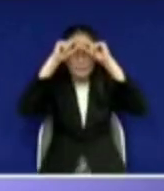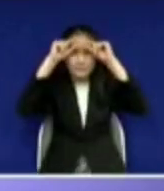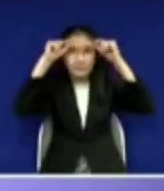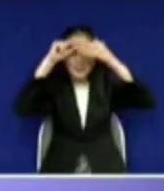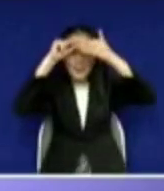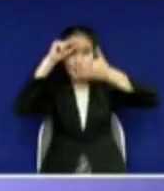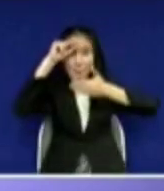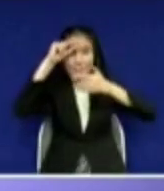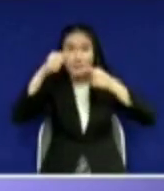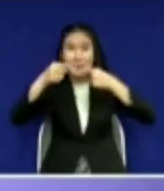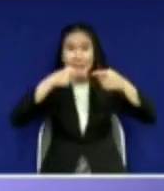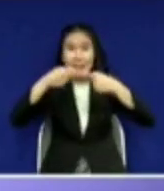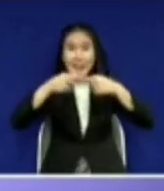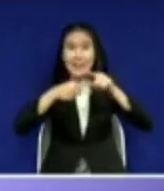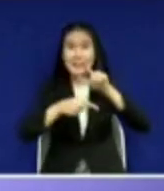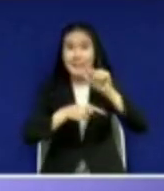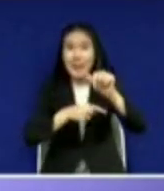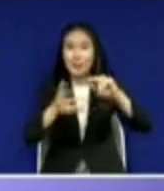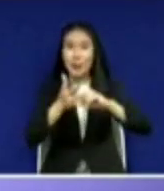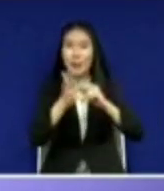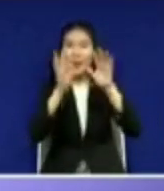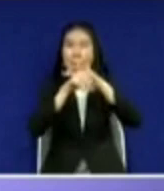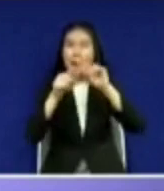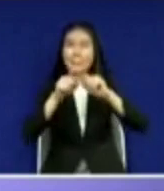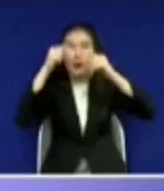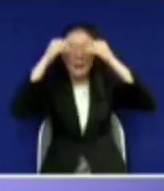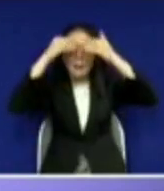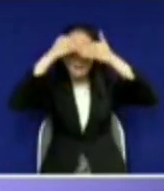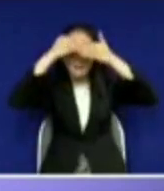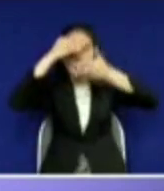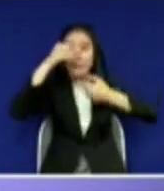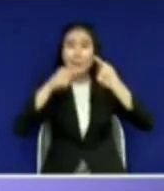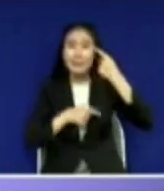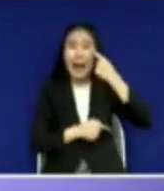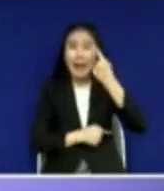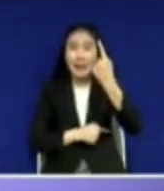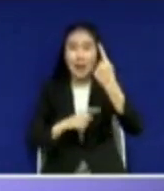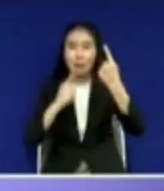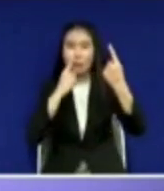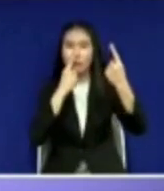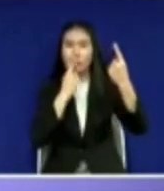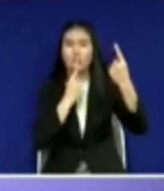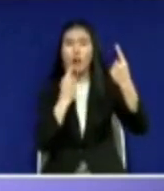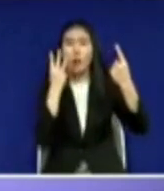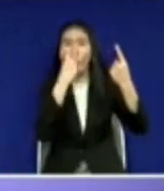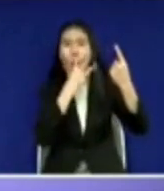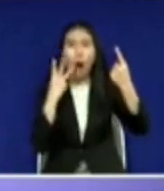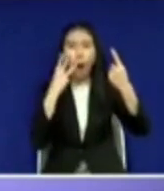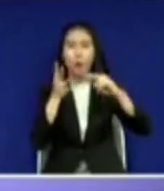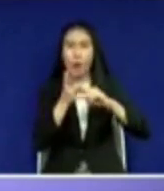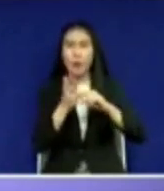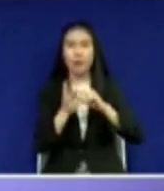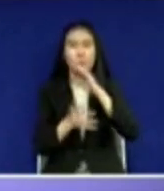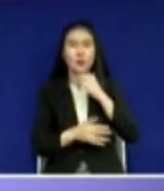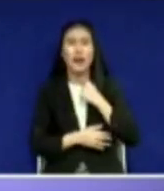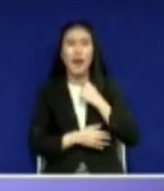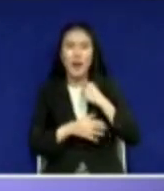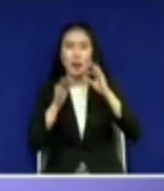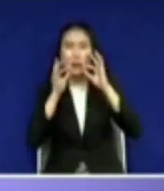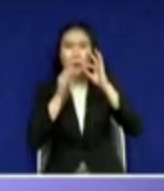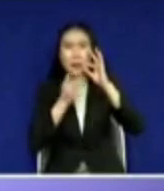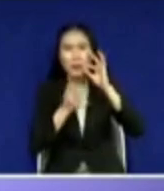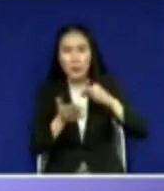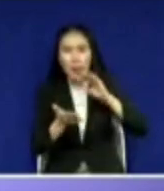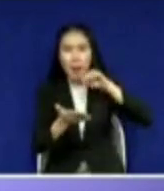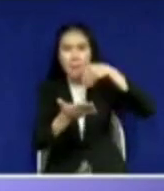มันจะบังแค่บริเวณตาจมูกและปากเนี่ยค่ะยังมีการแพร่กระจายออกไปได้ถ้าเราไอหรือจามเชื้อโรคยังค